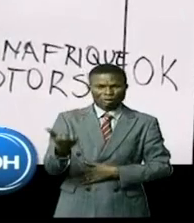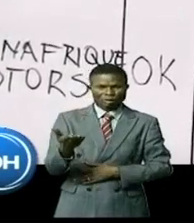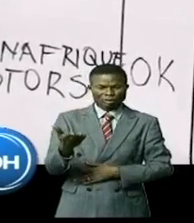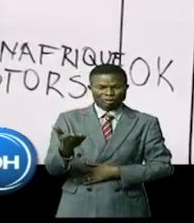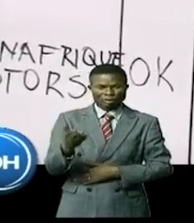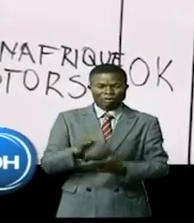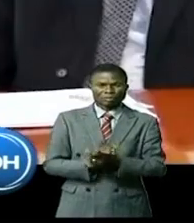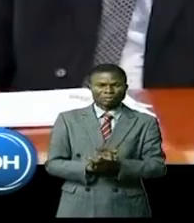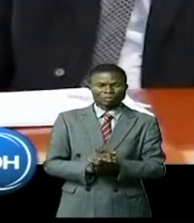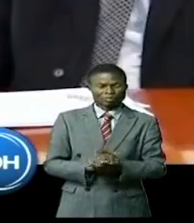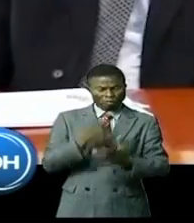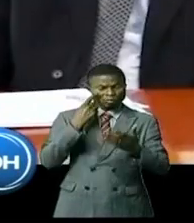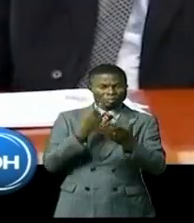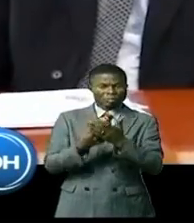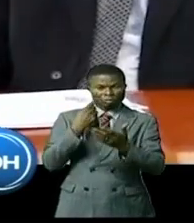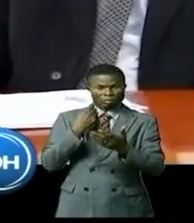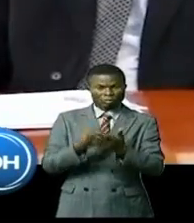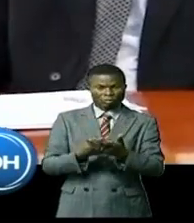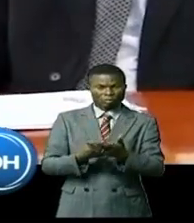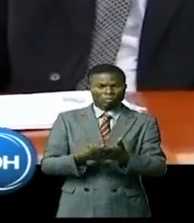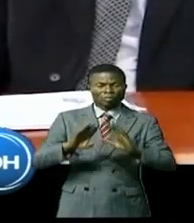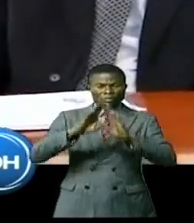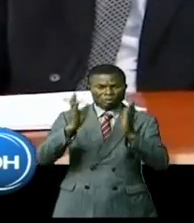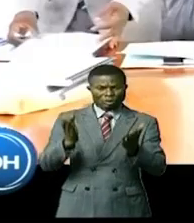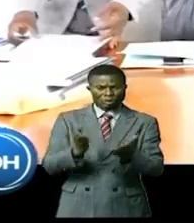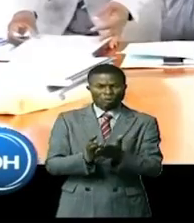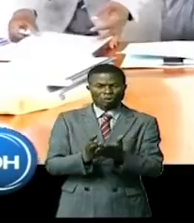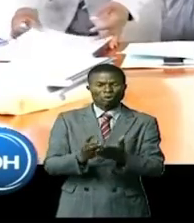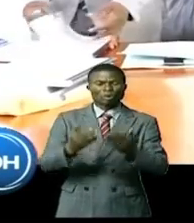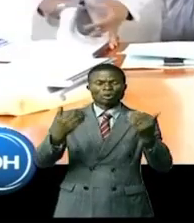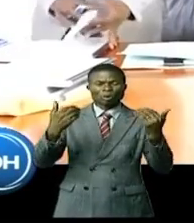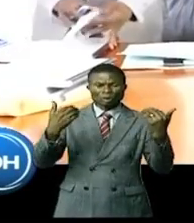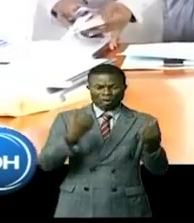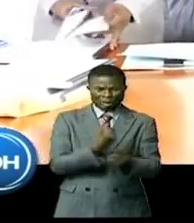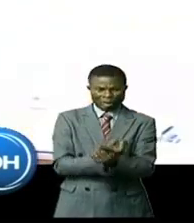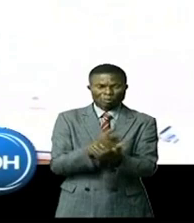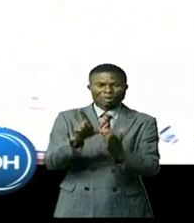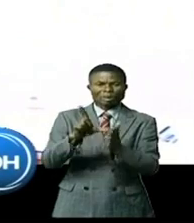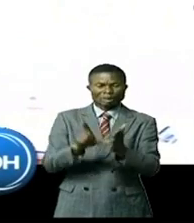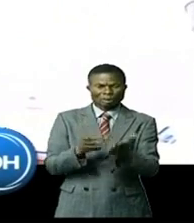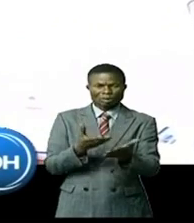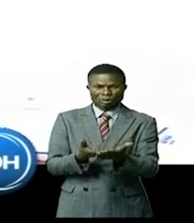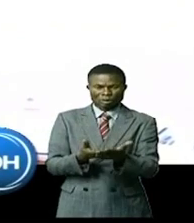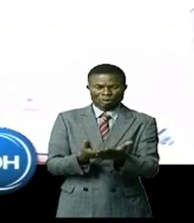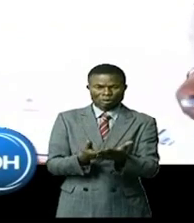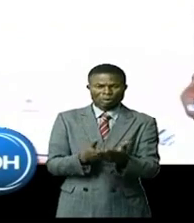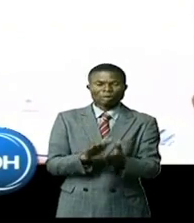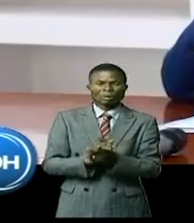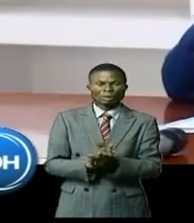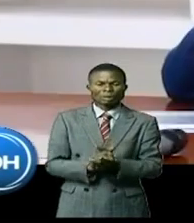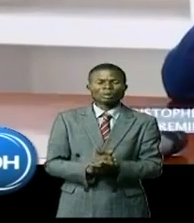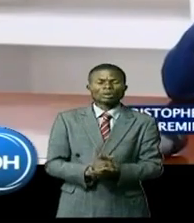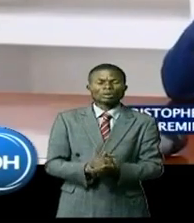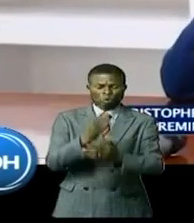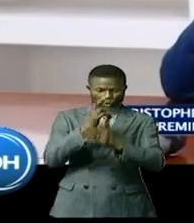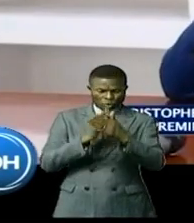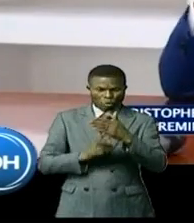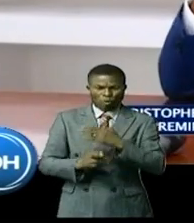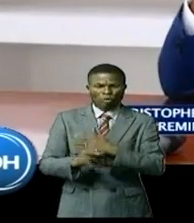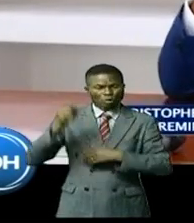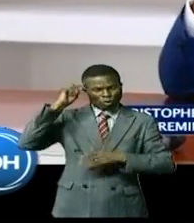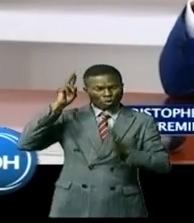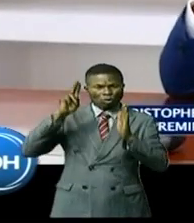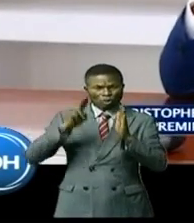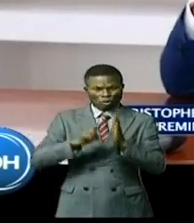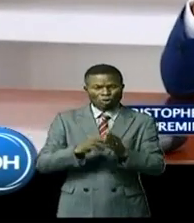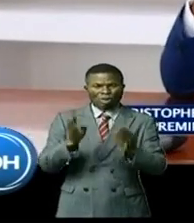réunion a constaté que tous les soumissionnaires ont respecté les règles en la matière. Bachir avait soumis au gouvernement, au